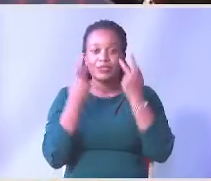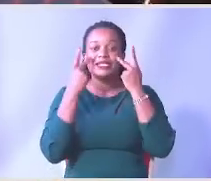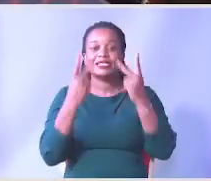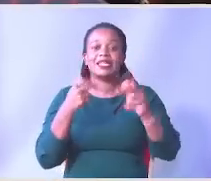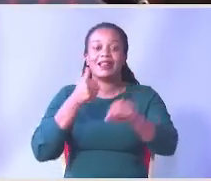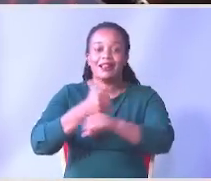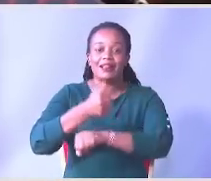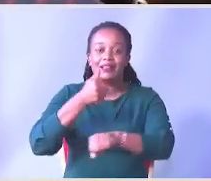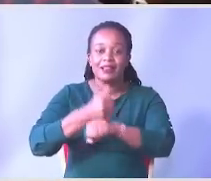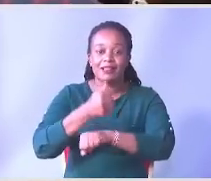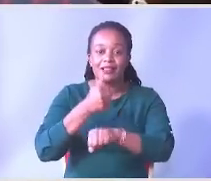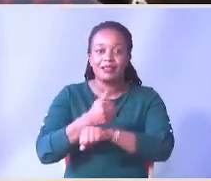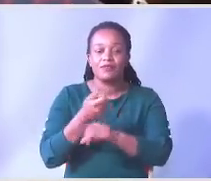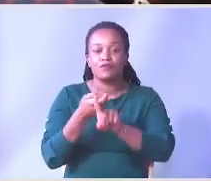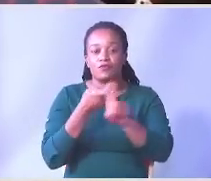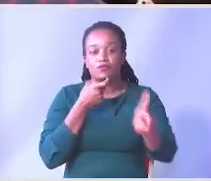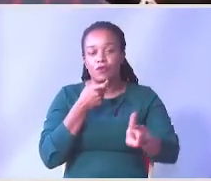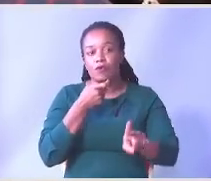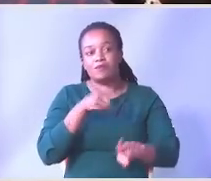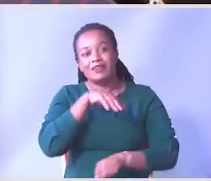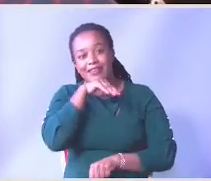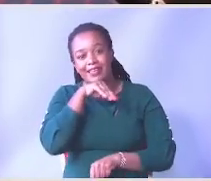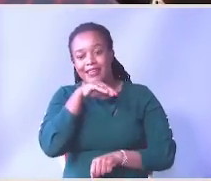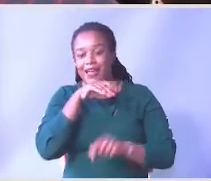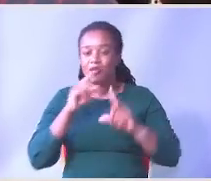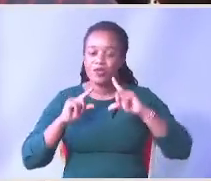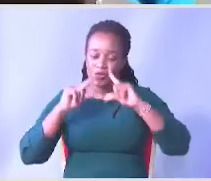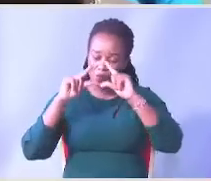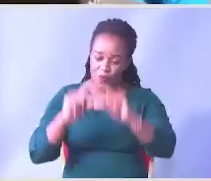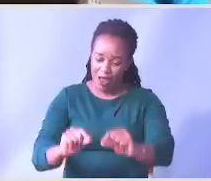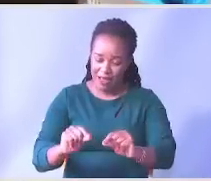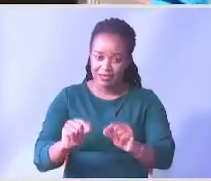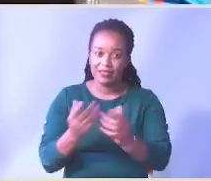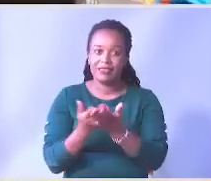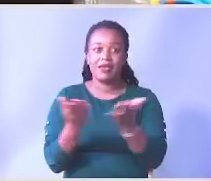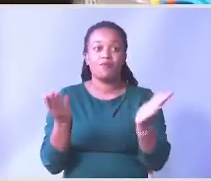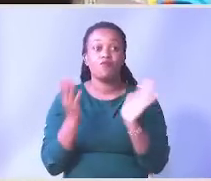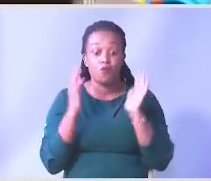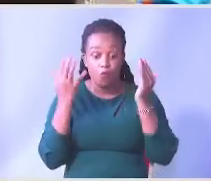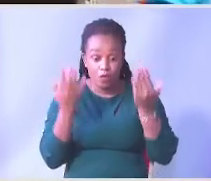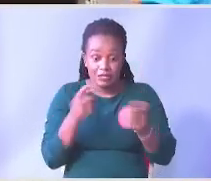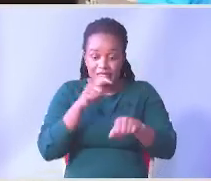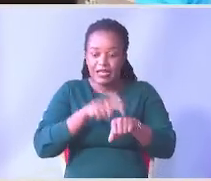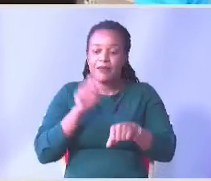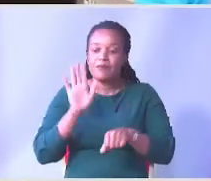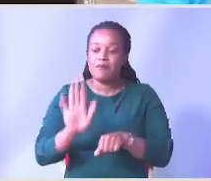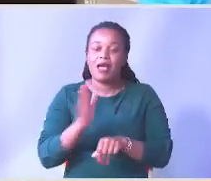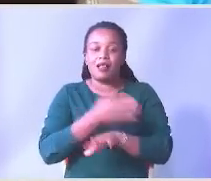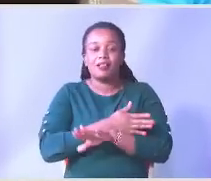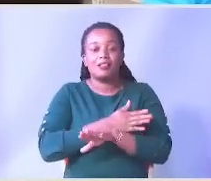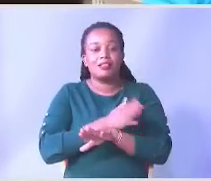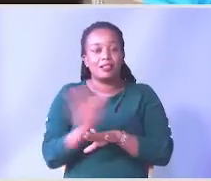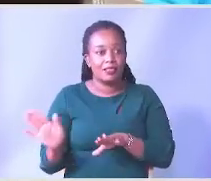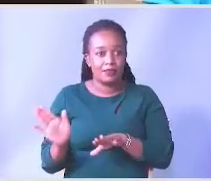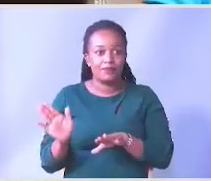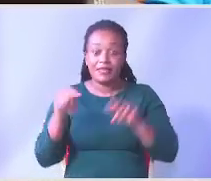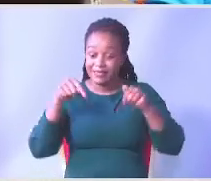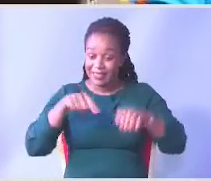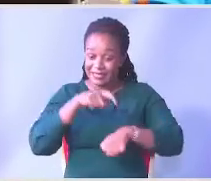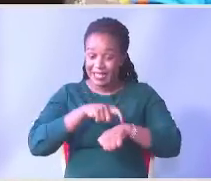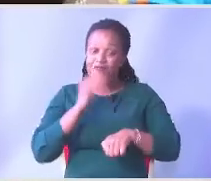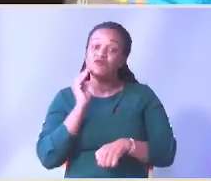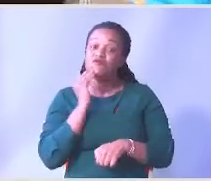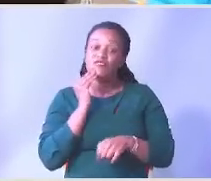kwa vibaraka ya huyu mzee. Nataka kuambia kwamba wakati wao umeisha. Hakuna wakati Waluya wameweza kuungana kama vile wameungana saa